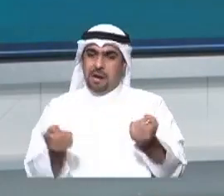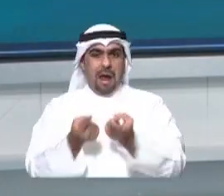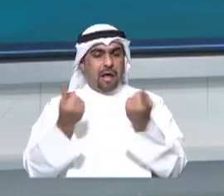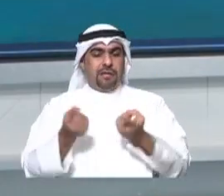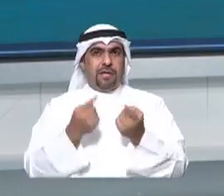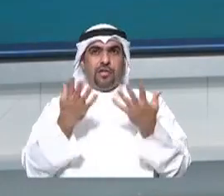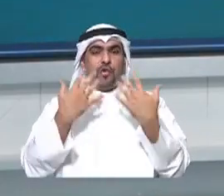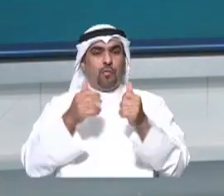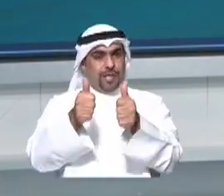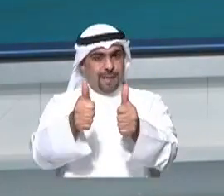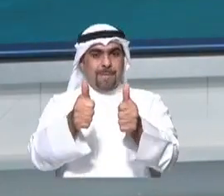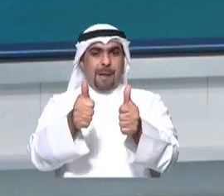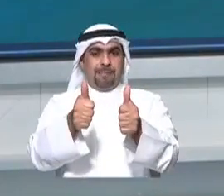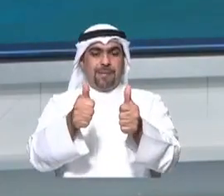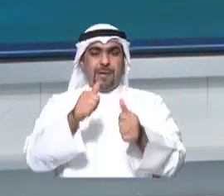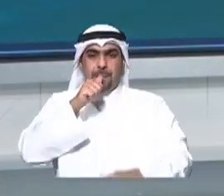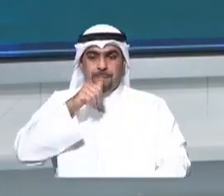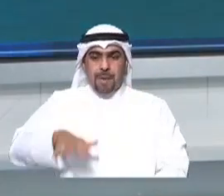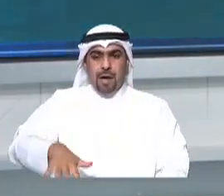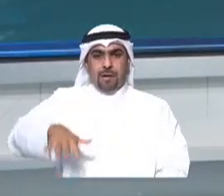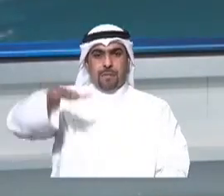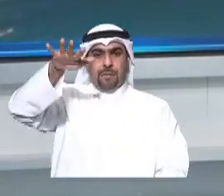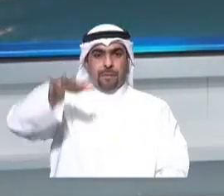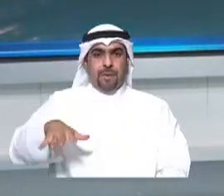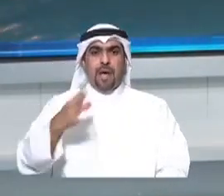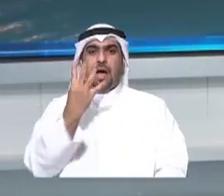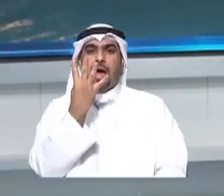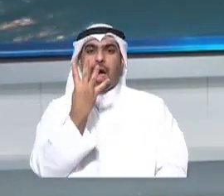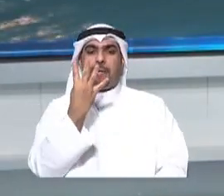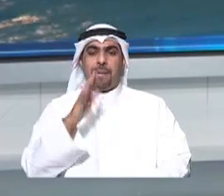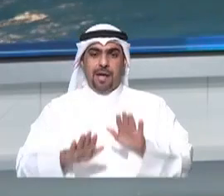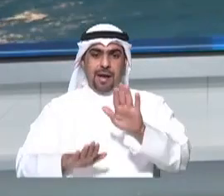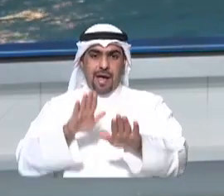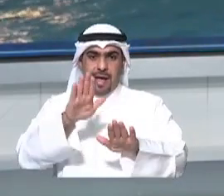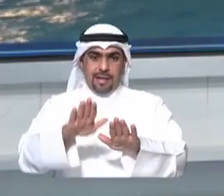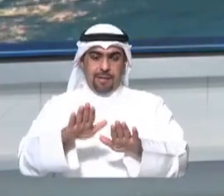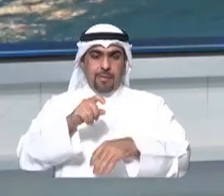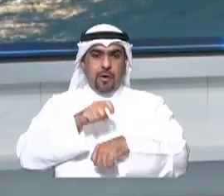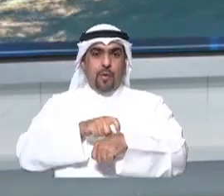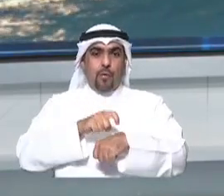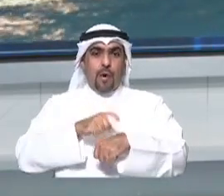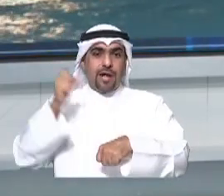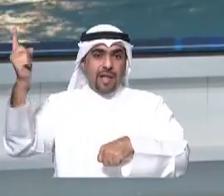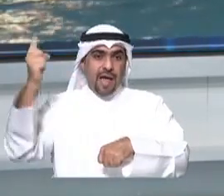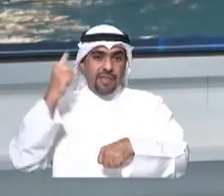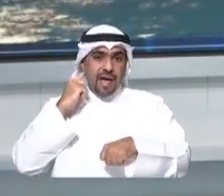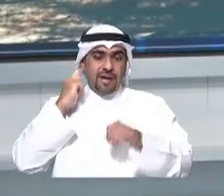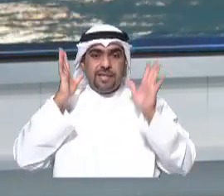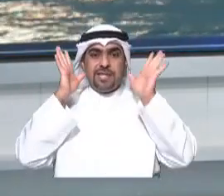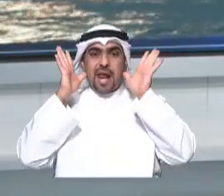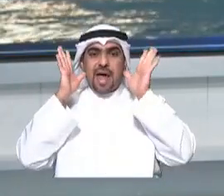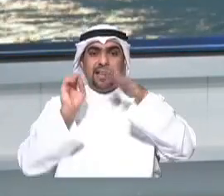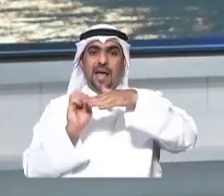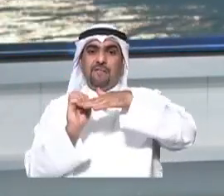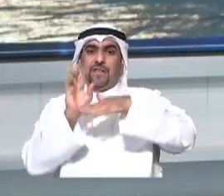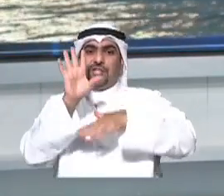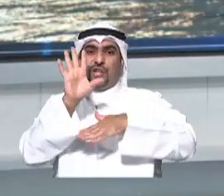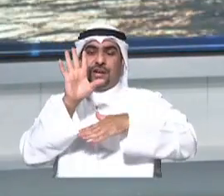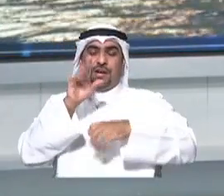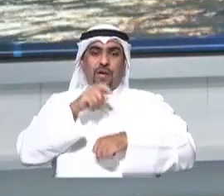الموج وارتفاع الموج من 2 إلى 4 أقدام. مواقيت بإذن الله على حسب التوقيت المحلي مدينة الكويت، موعد أداء الفجر